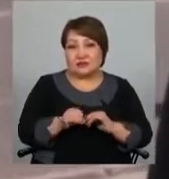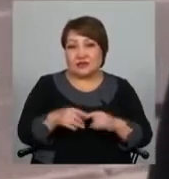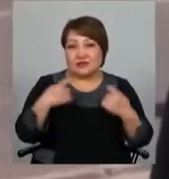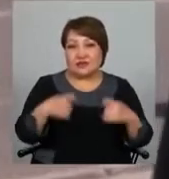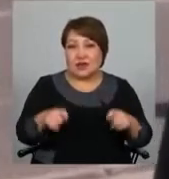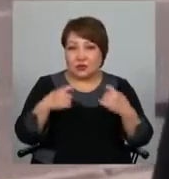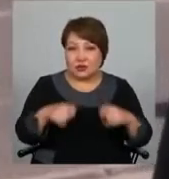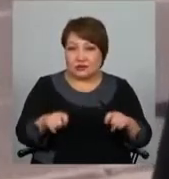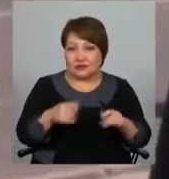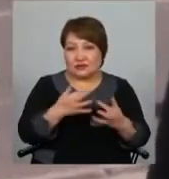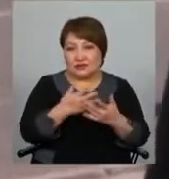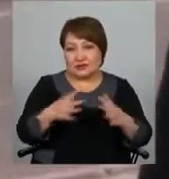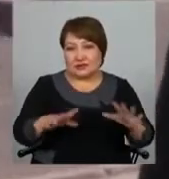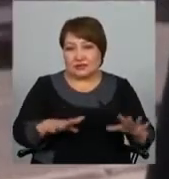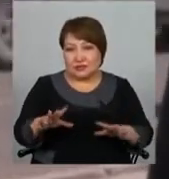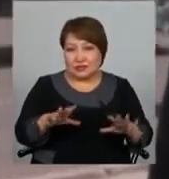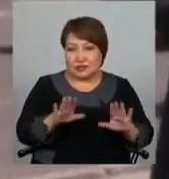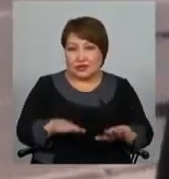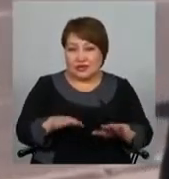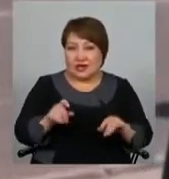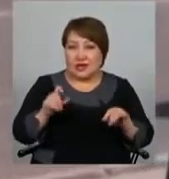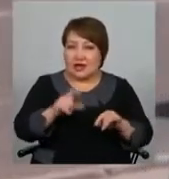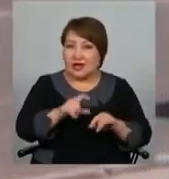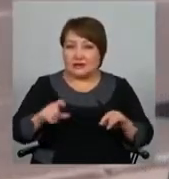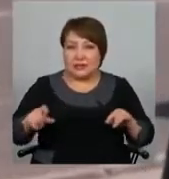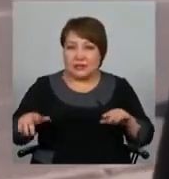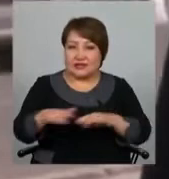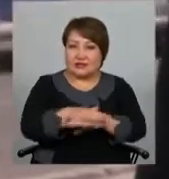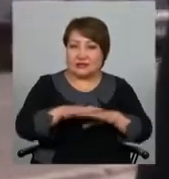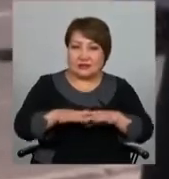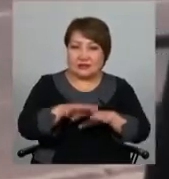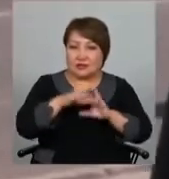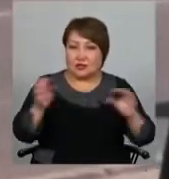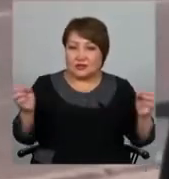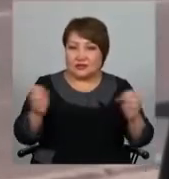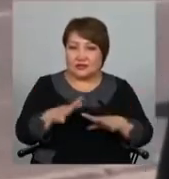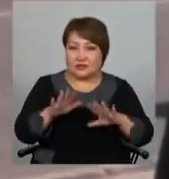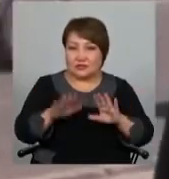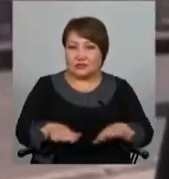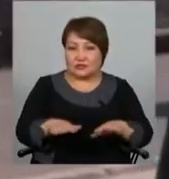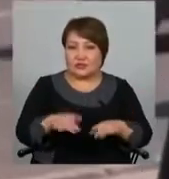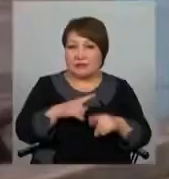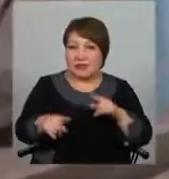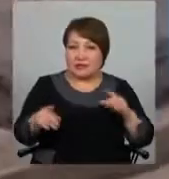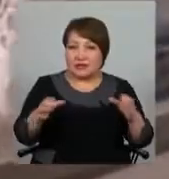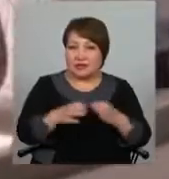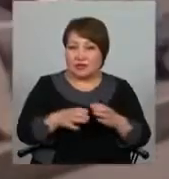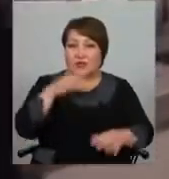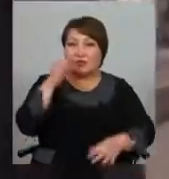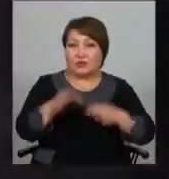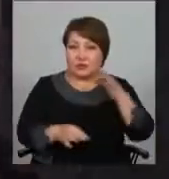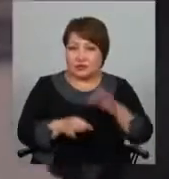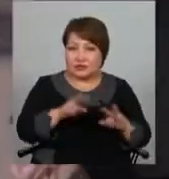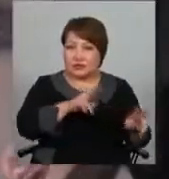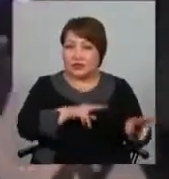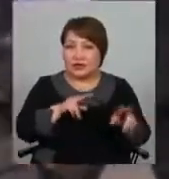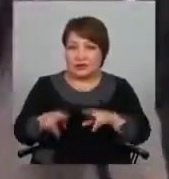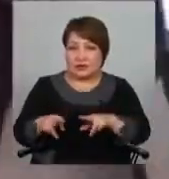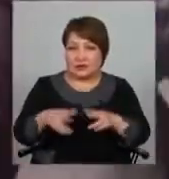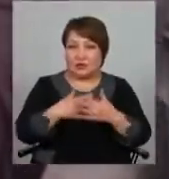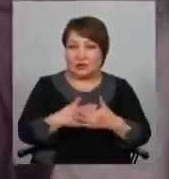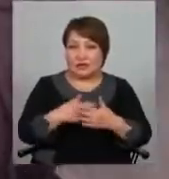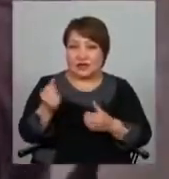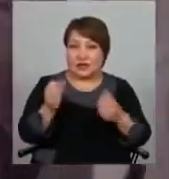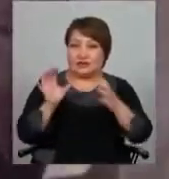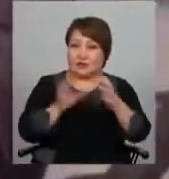сауда-саттық орындары, азаматтар көп жиналатын жерлердің бәрін осы мобильді топ күні-түні бақылап. Қоғамдық көлікте болған тексерістерде